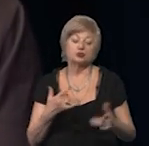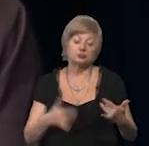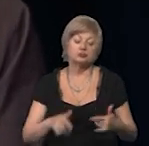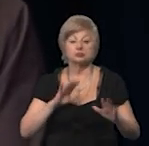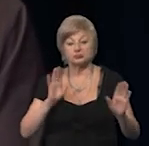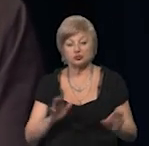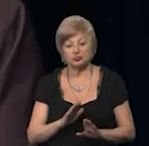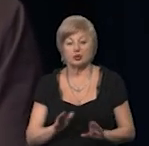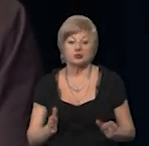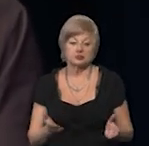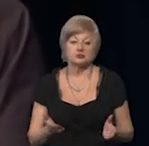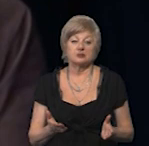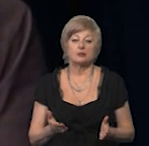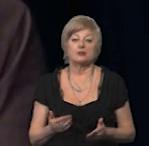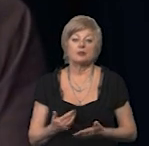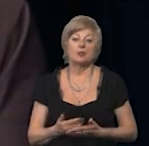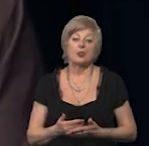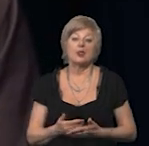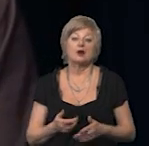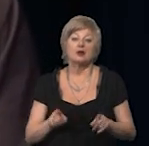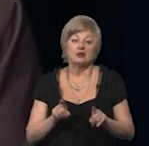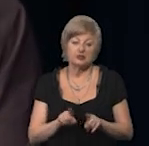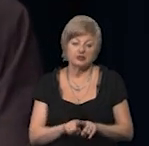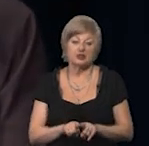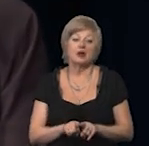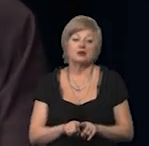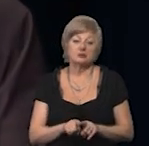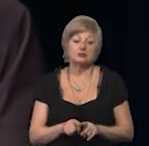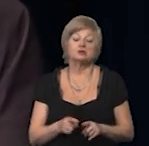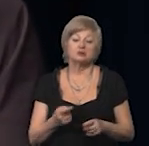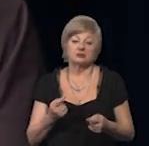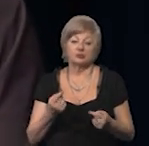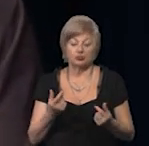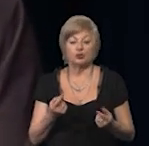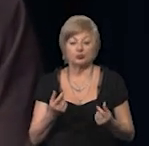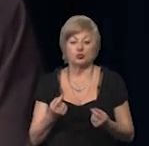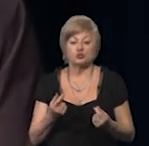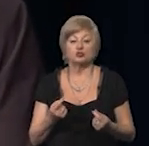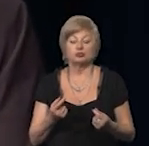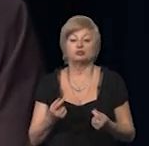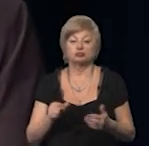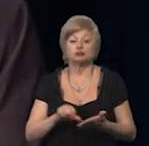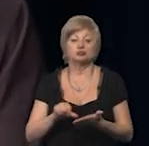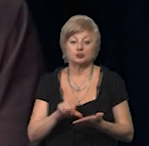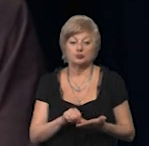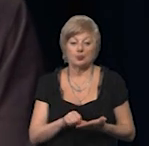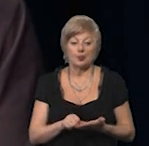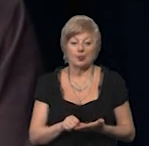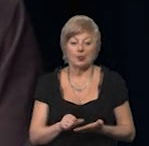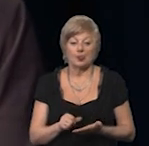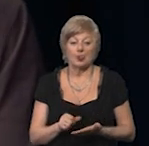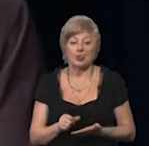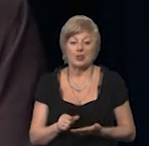Дариною почали так потихеньку їздити. Спочатку удвох, потім до нас ще приєдналися люди. І як ну,